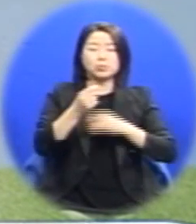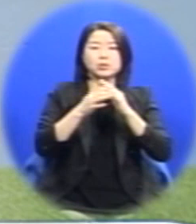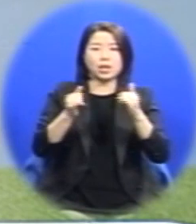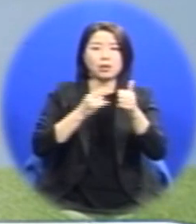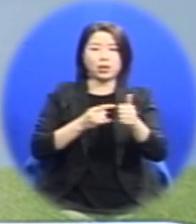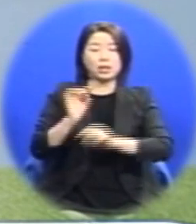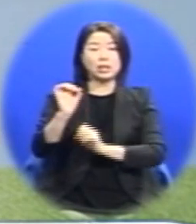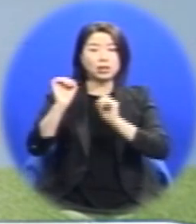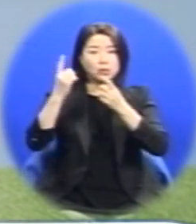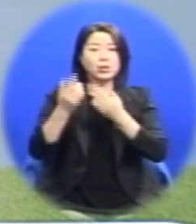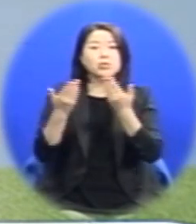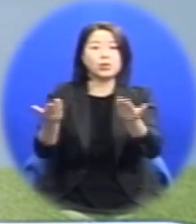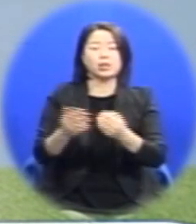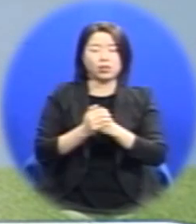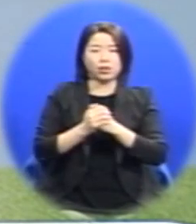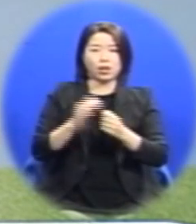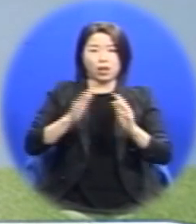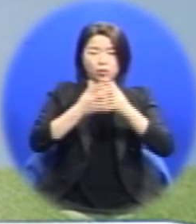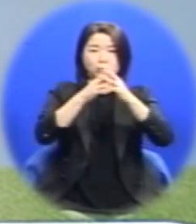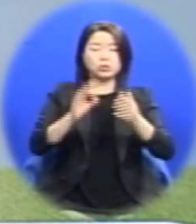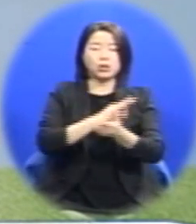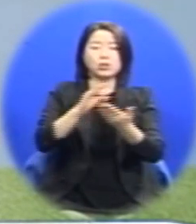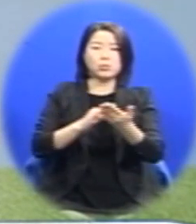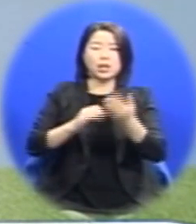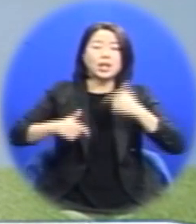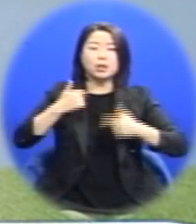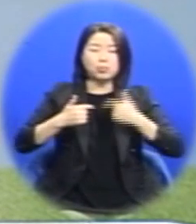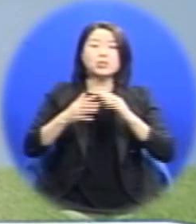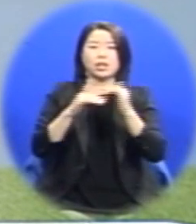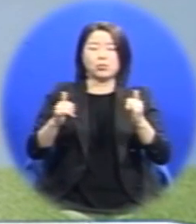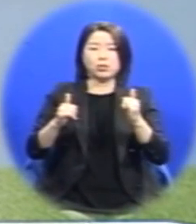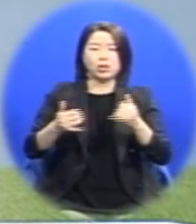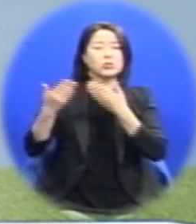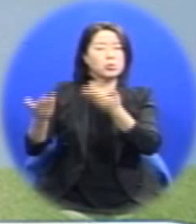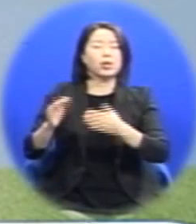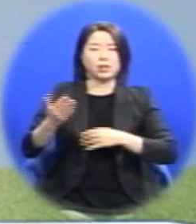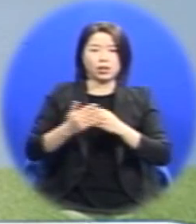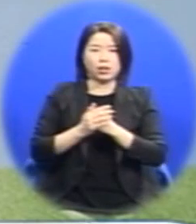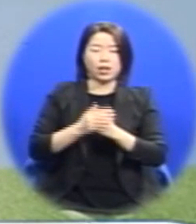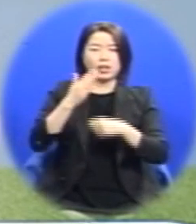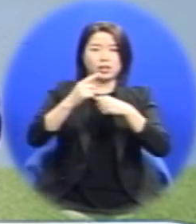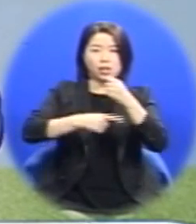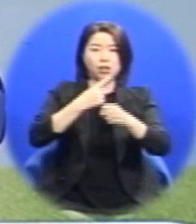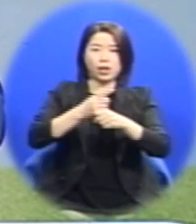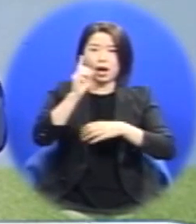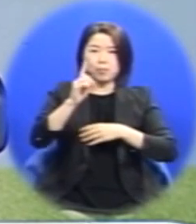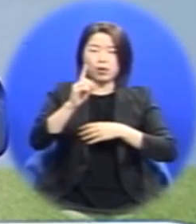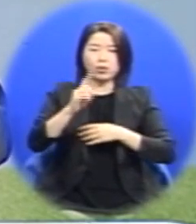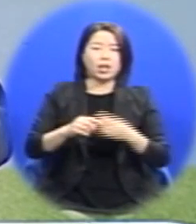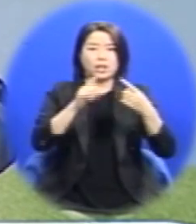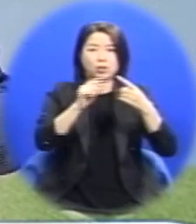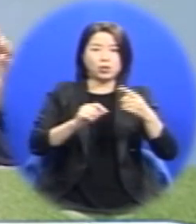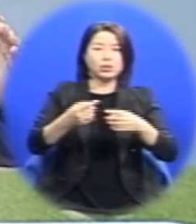드려야 되잖아요. 건축원금이 기쁘신 분들에게는 또 기쁜 일을 할 수 있게 해드려야 되잖아요. 그래서 1년에 딱 한 번 2월 첫째